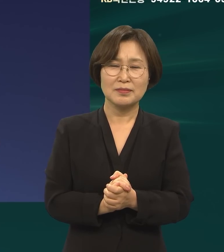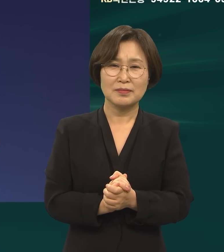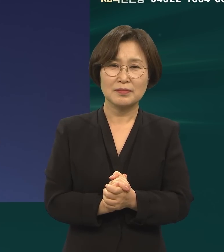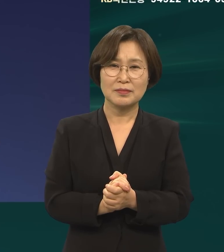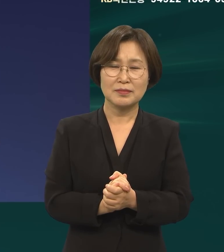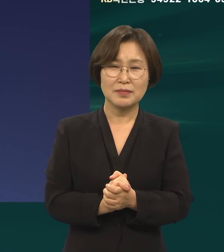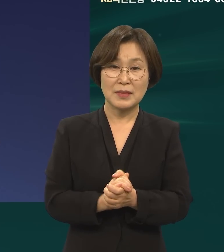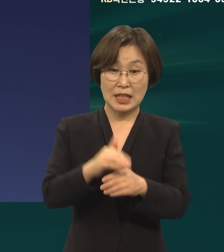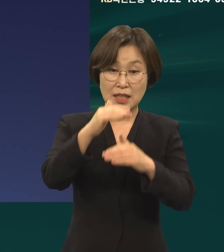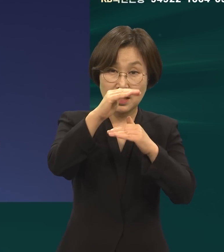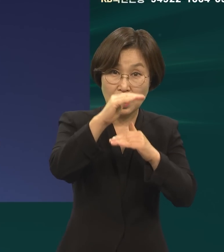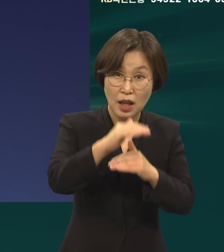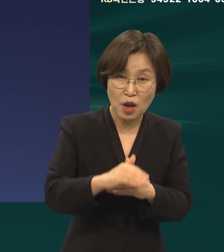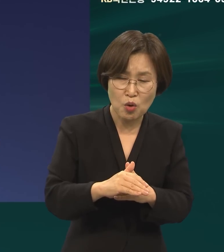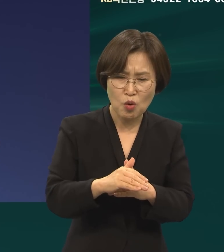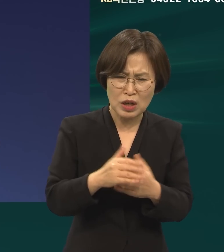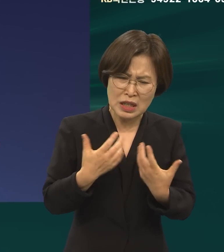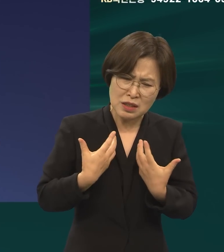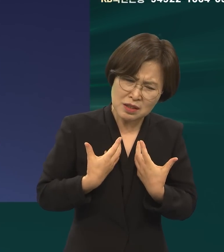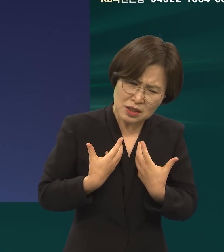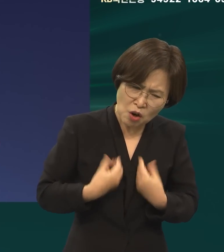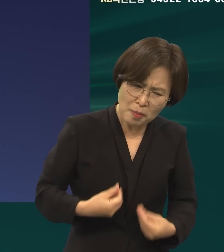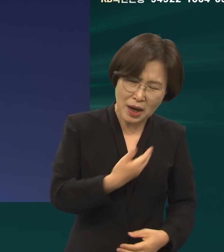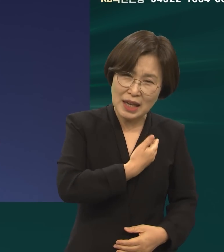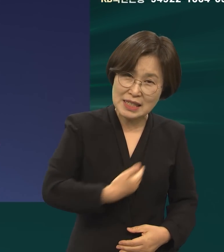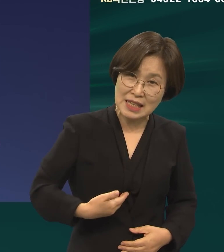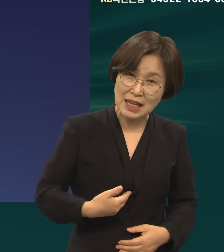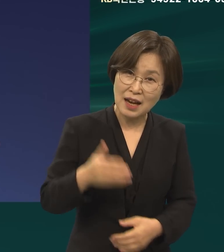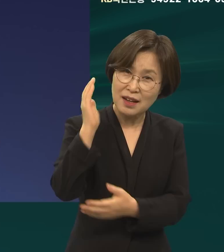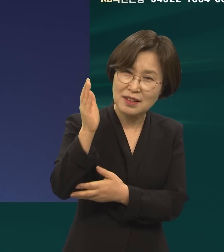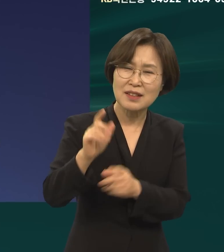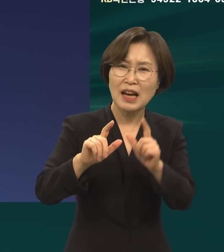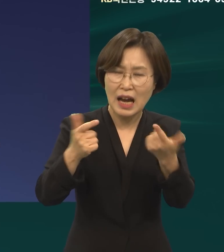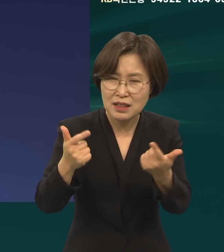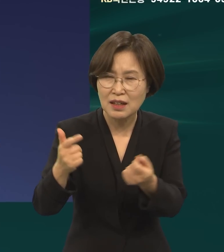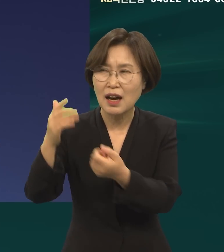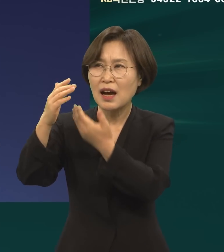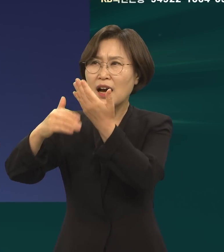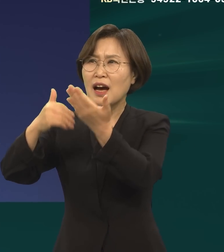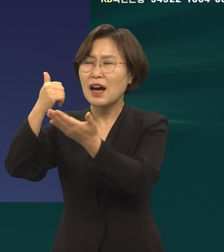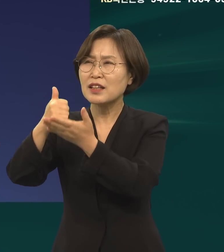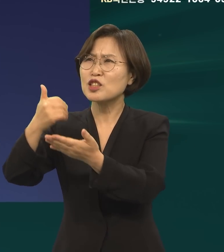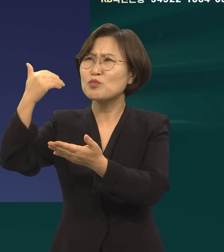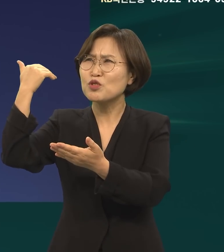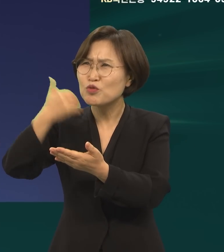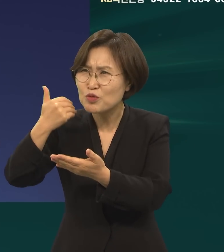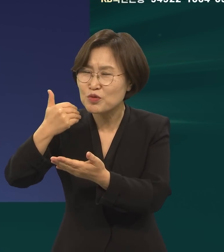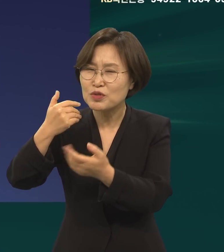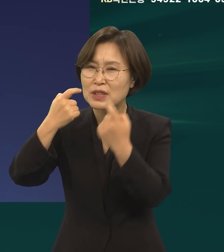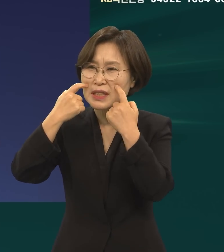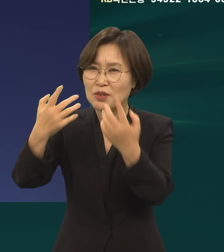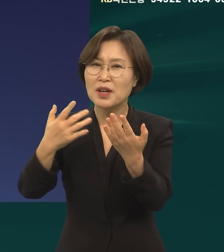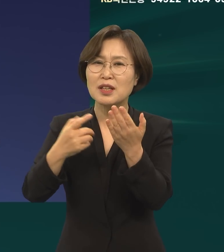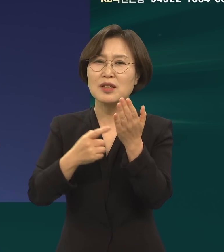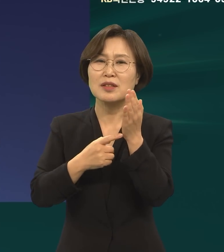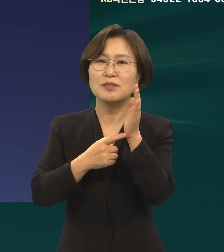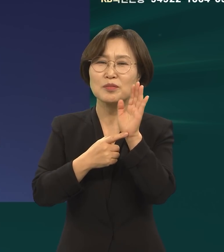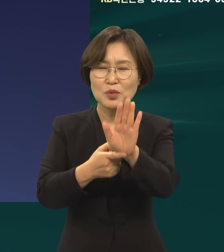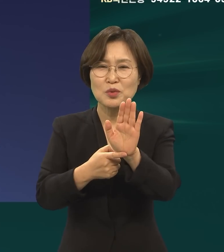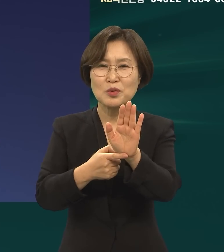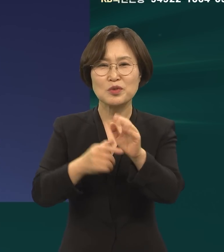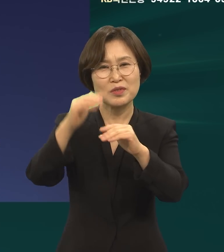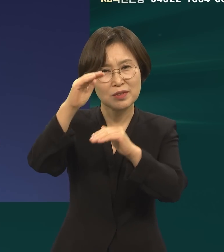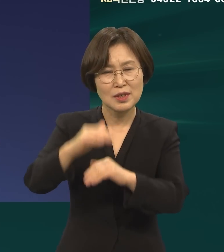이 본문은 절망스러운 제자들만의 이야기가 아니라 거꾸로 하나님이 누구신지를 우리에게 보여주는 이야기라는 것입니다.